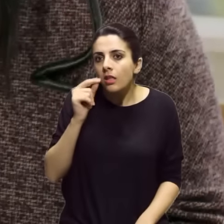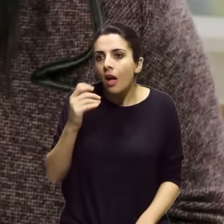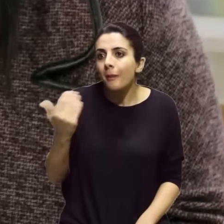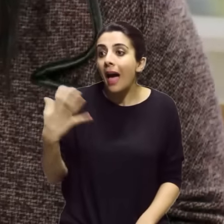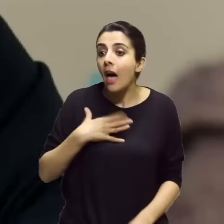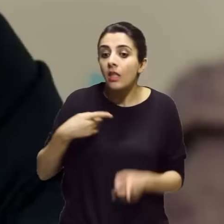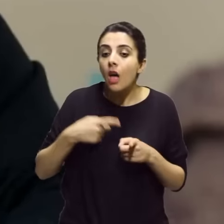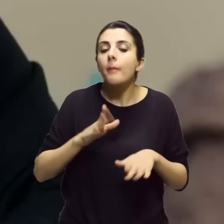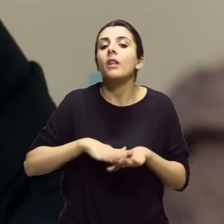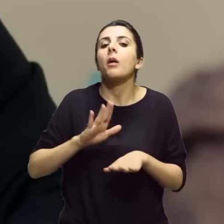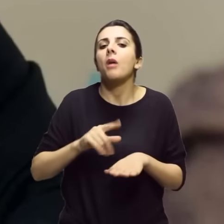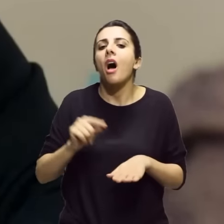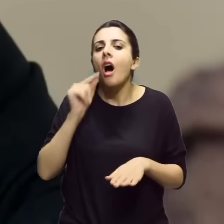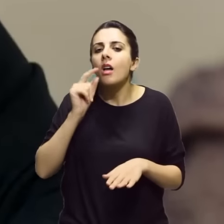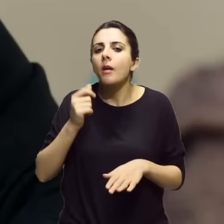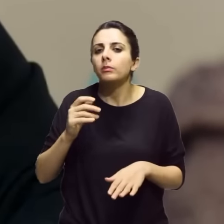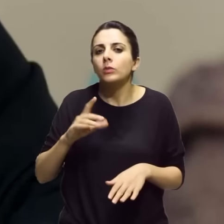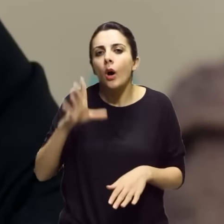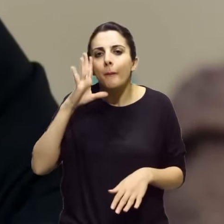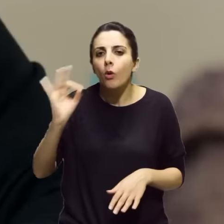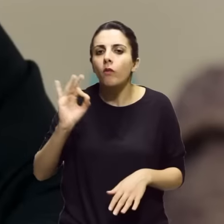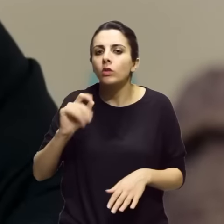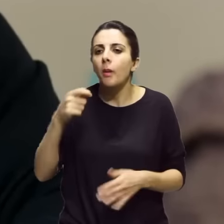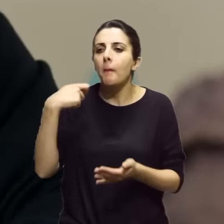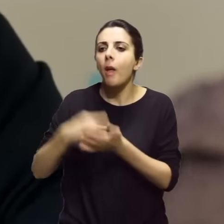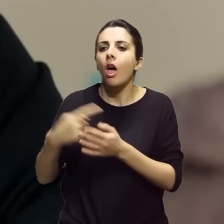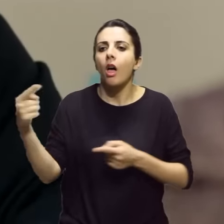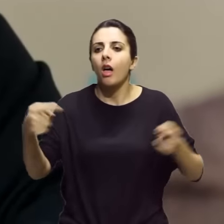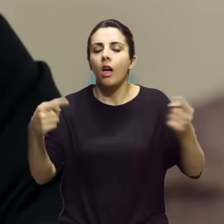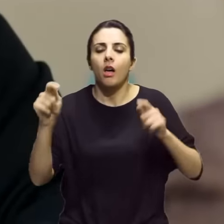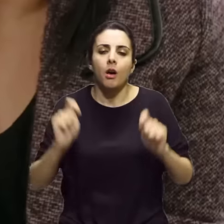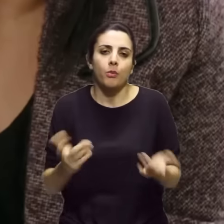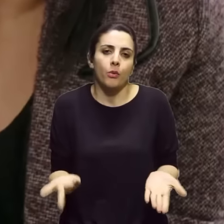takip etmiyor ki. Bir takım işin ehli profesyonelleri bulmuş. Onlara yaptırtıyor.